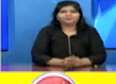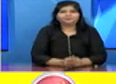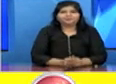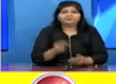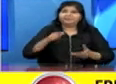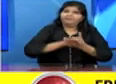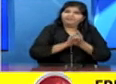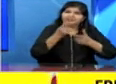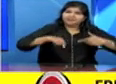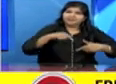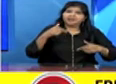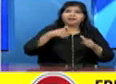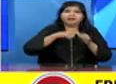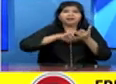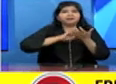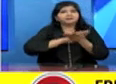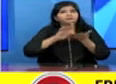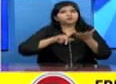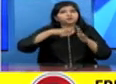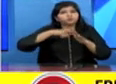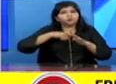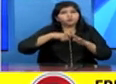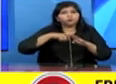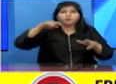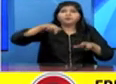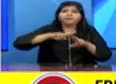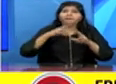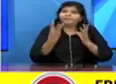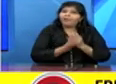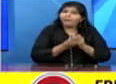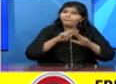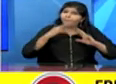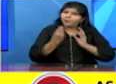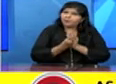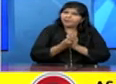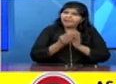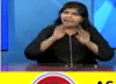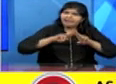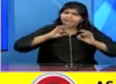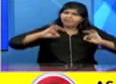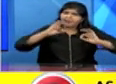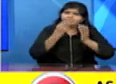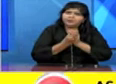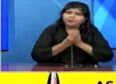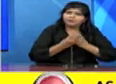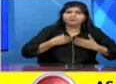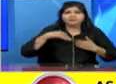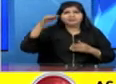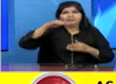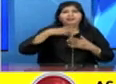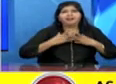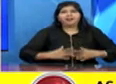साथियों, हम अशोक जी और उनके परिवार की दीर्घायु की कामना करते हैं। जैसा कि इन्होंने कहा कि पैनिक हुए